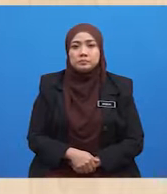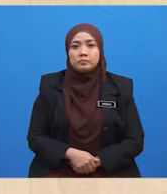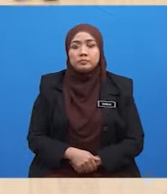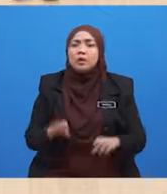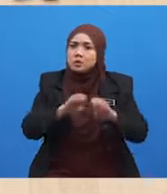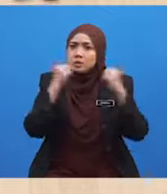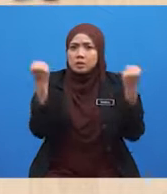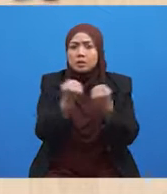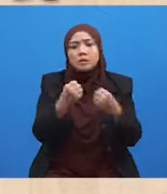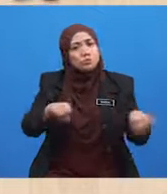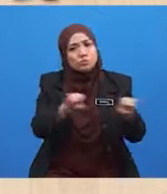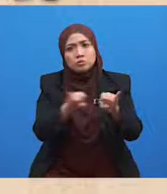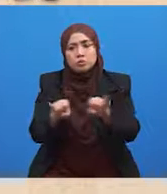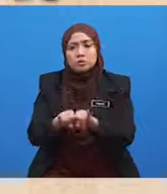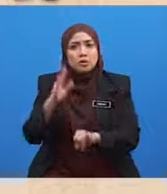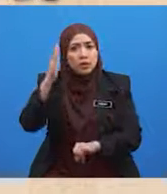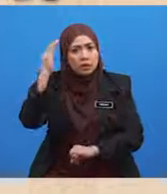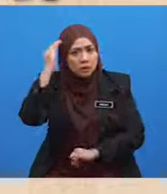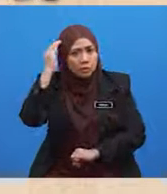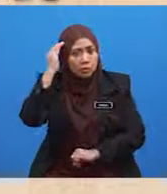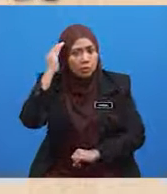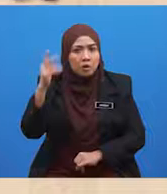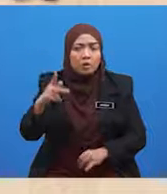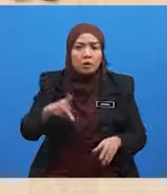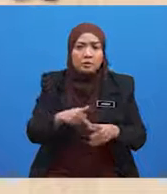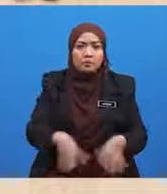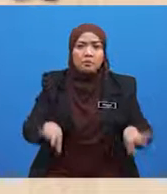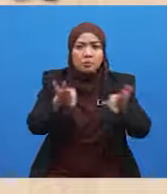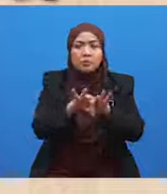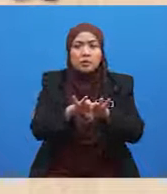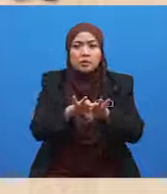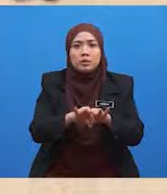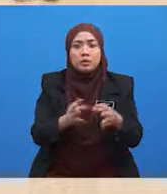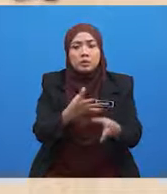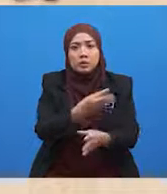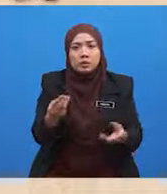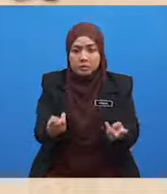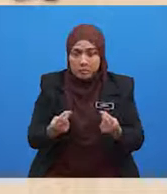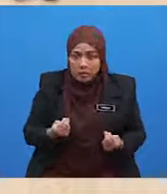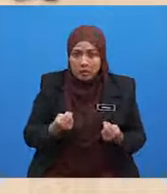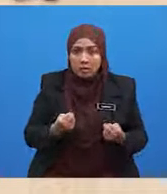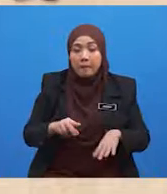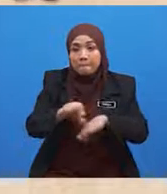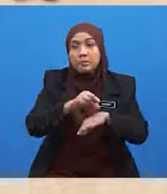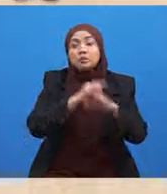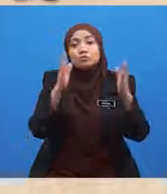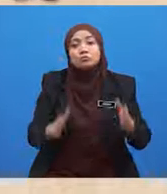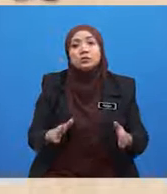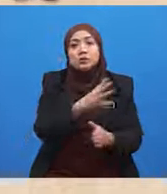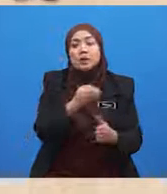Syariah juga akan mengenal pasti keperluan dan kehendak pengguna dengan membahagikan